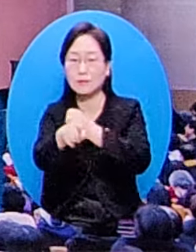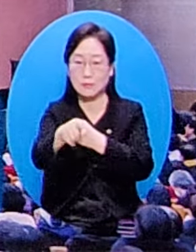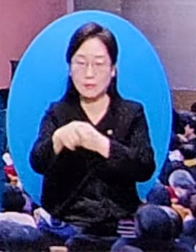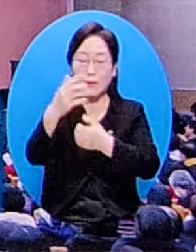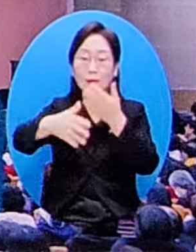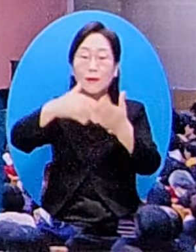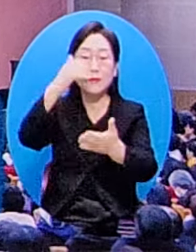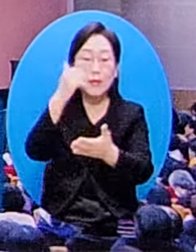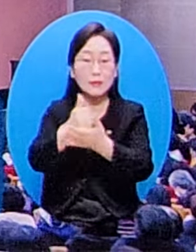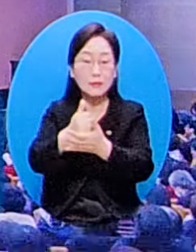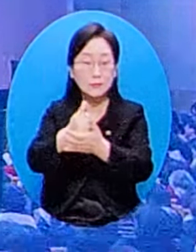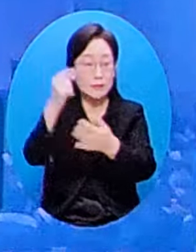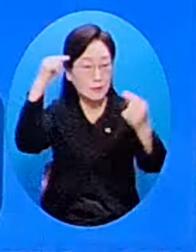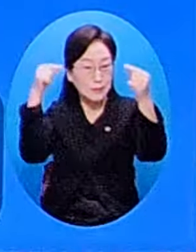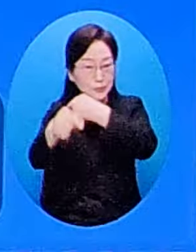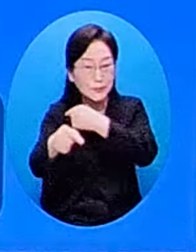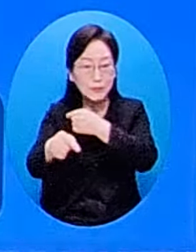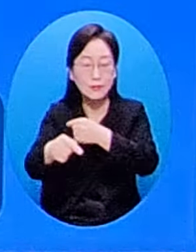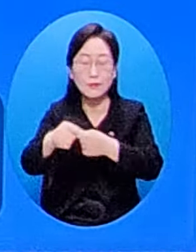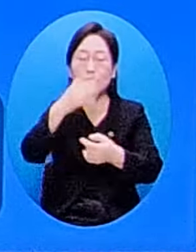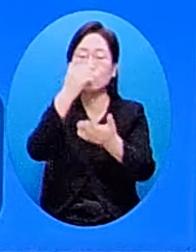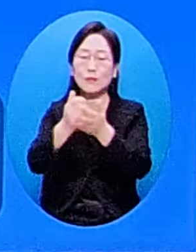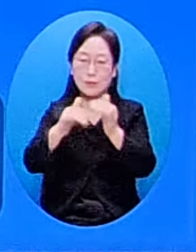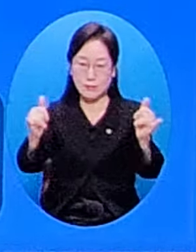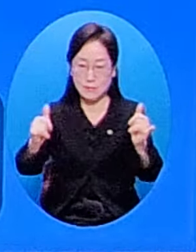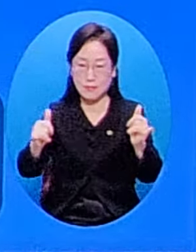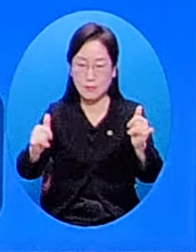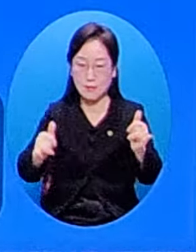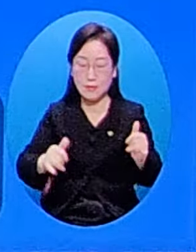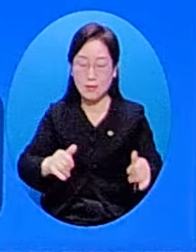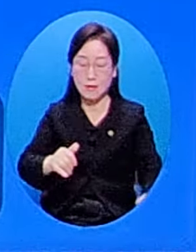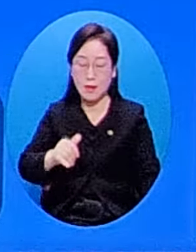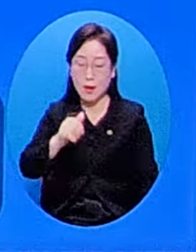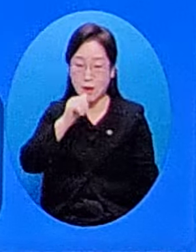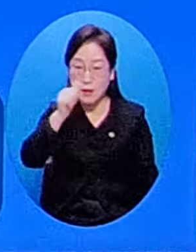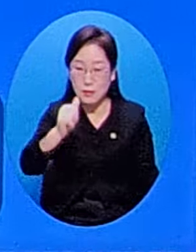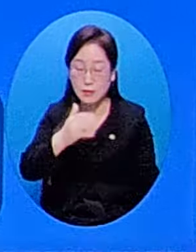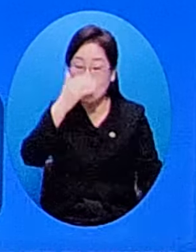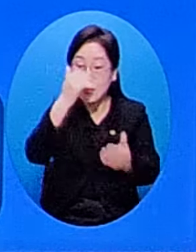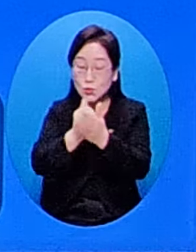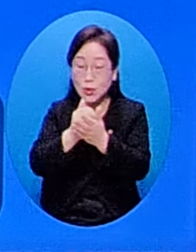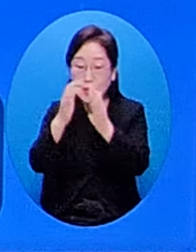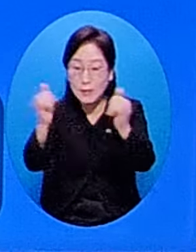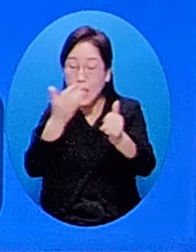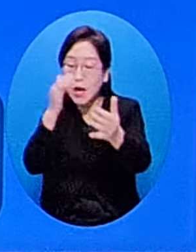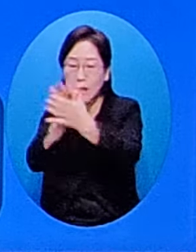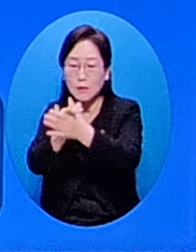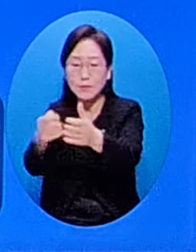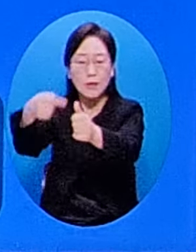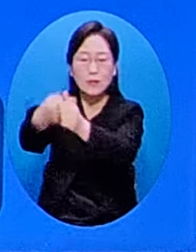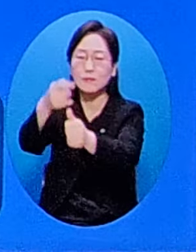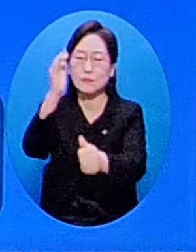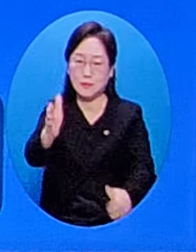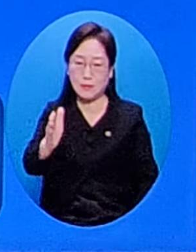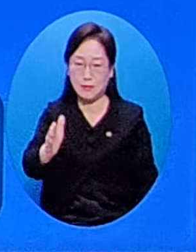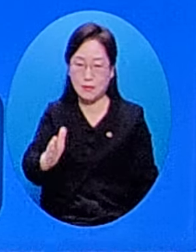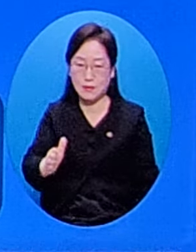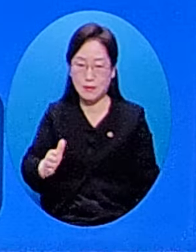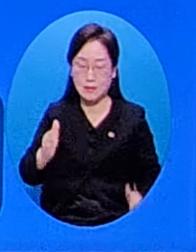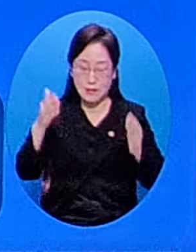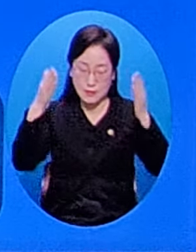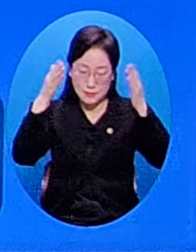떠난 삶을 사는 사람들이 다 죄인입니다. 어떤 경우에도 죄인의 길에 서면 안 됩니다. 삶의 방향이